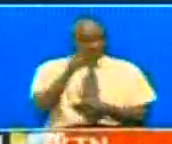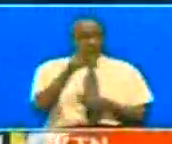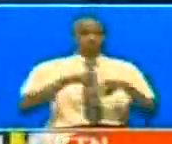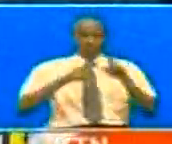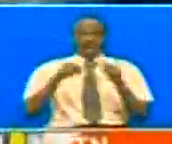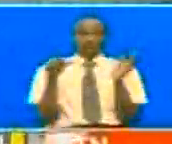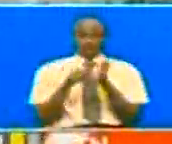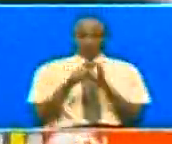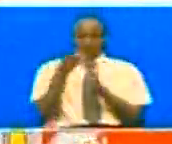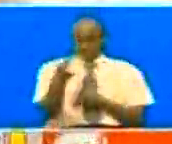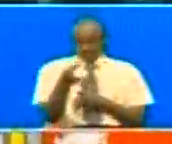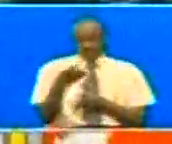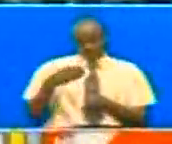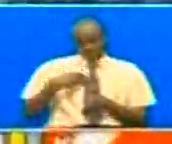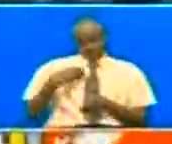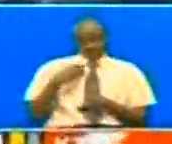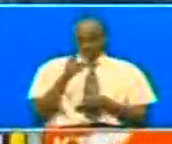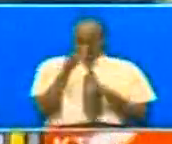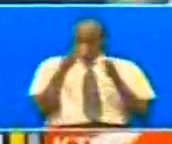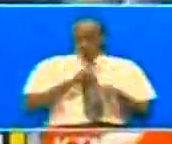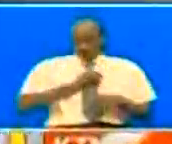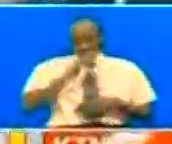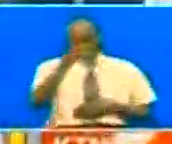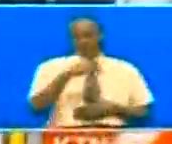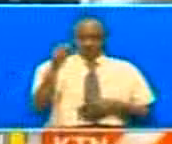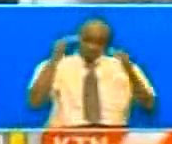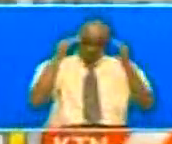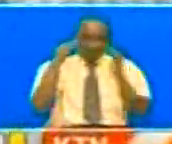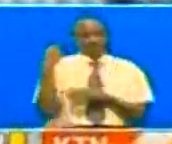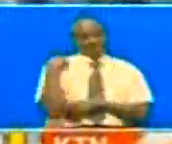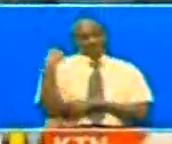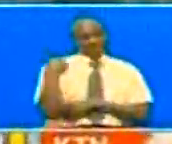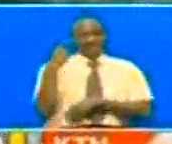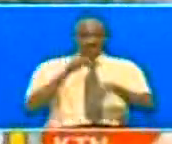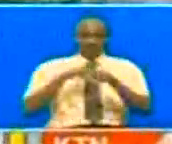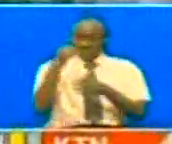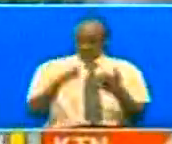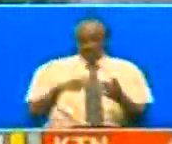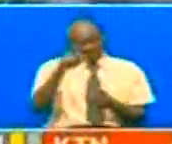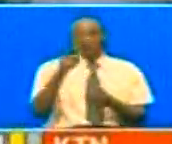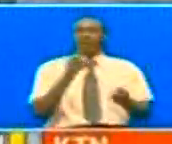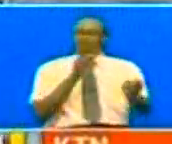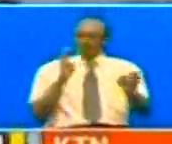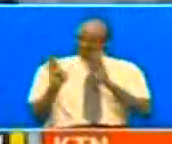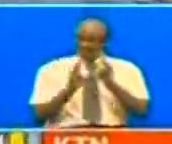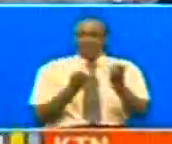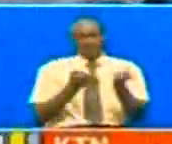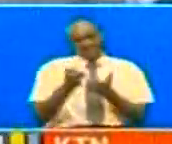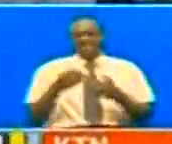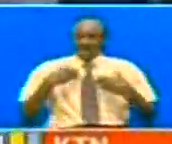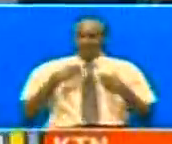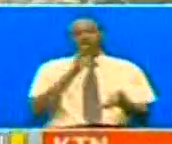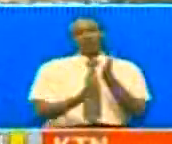sasa. Msimamizi wake Esther Zhao Yang alifikishwa mahakamani hapo jana baada ya kudaiwa kuendesha biashara bila kibali cha